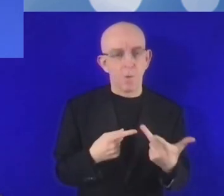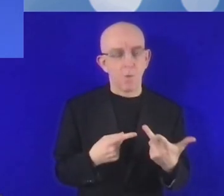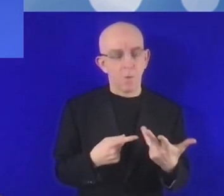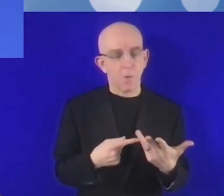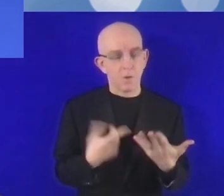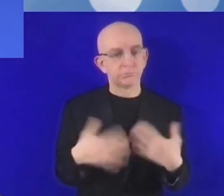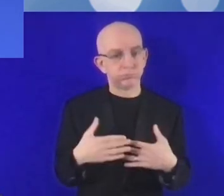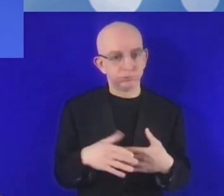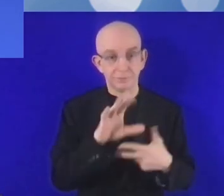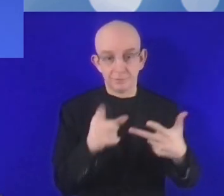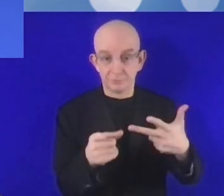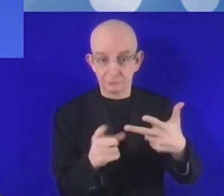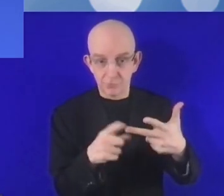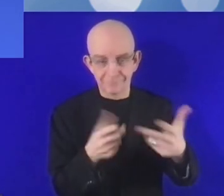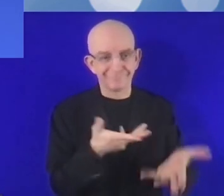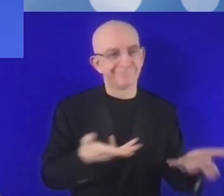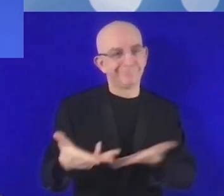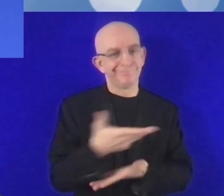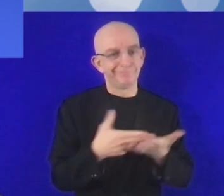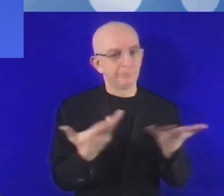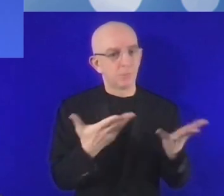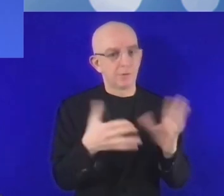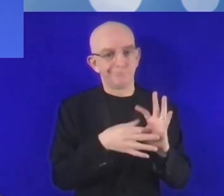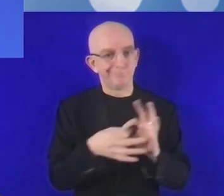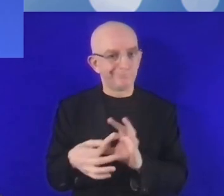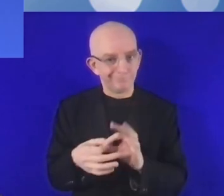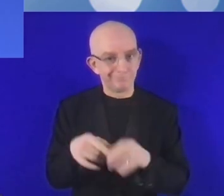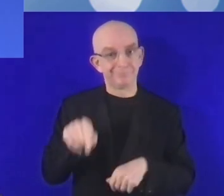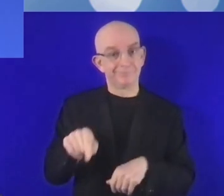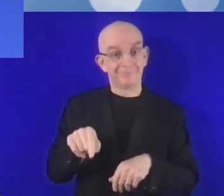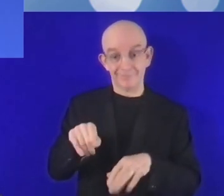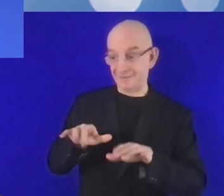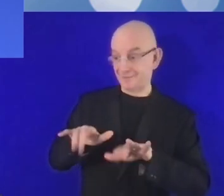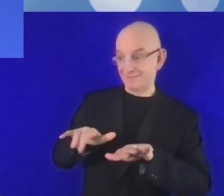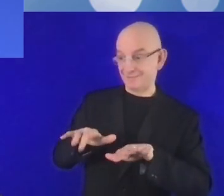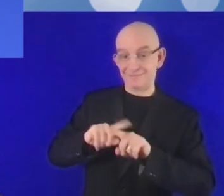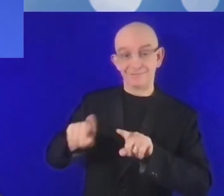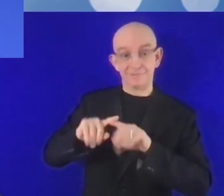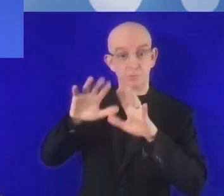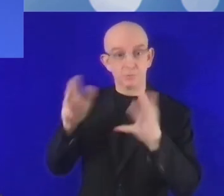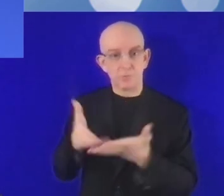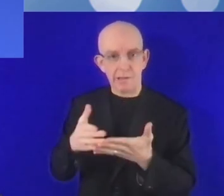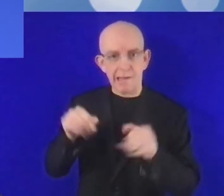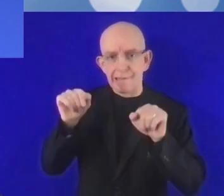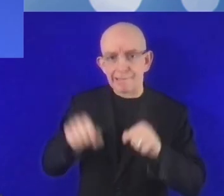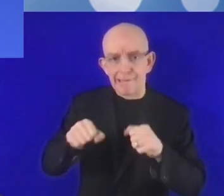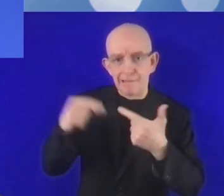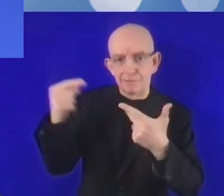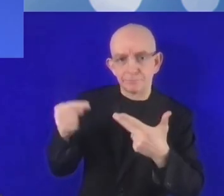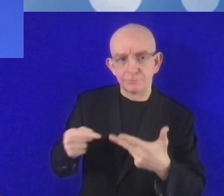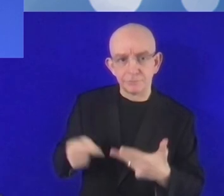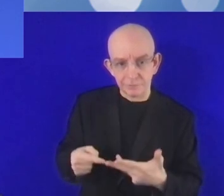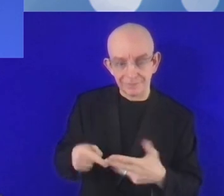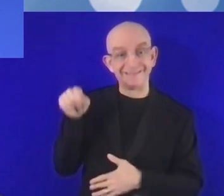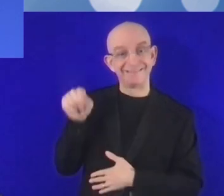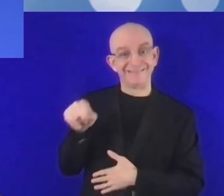会受到各种各样的危险和威胁。大家已经都提到了，这是一个非常重要的一个领域。当然，